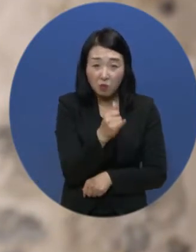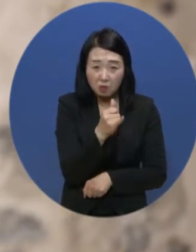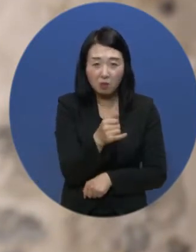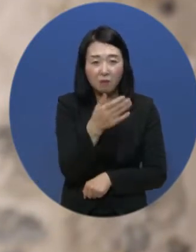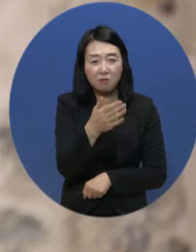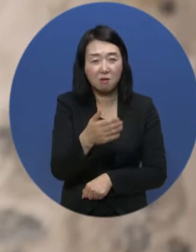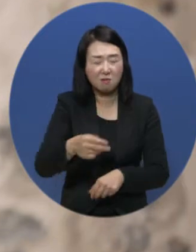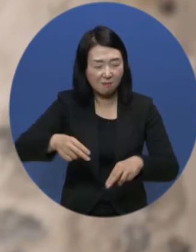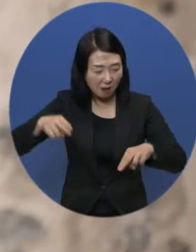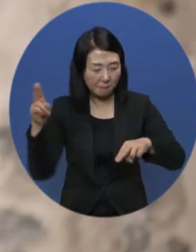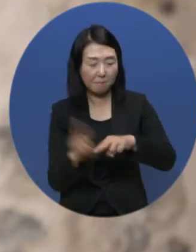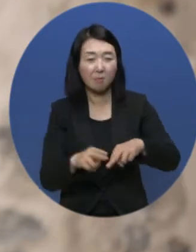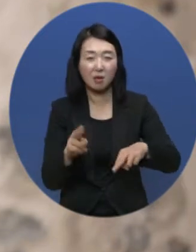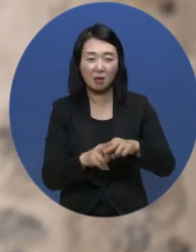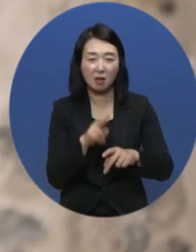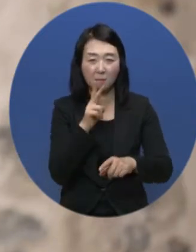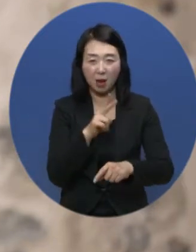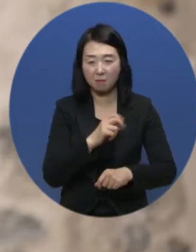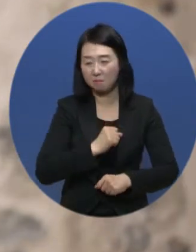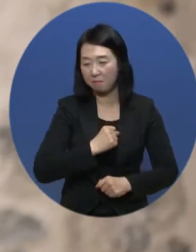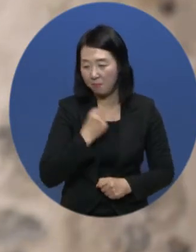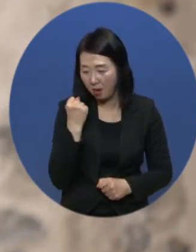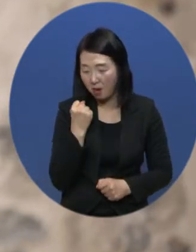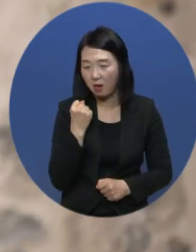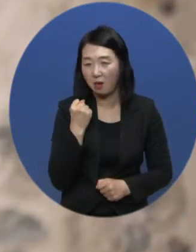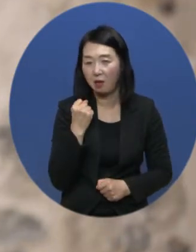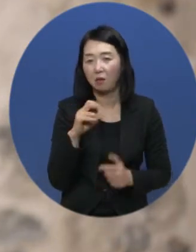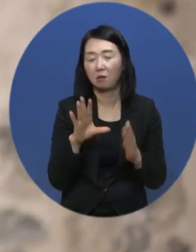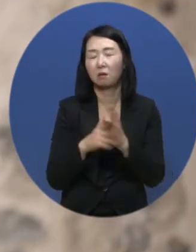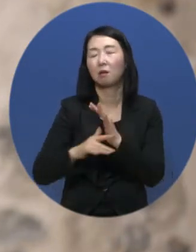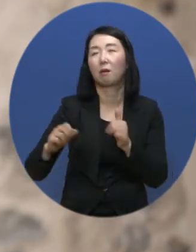맞아야 말 들어 라며 폭력을 휘둘렀습니다.